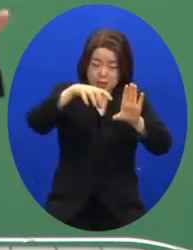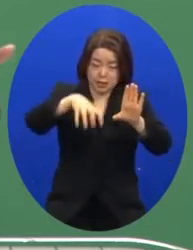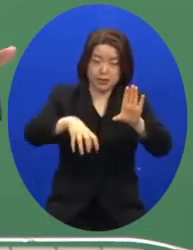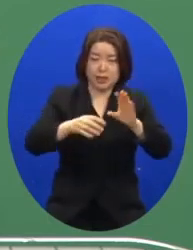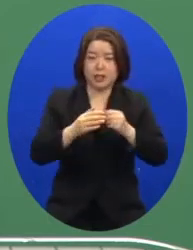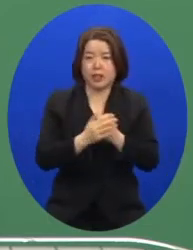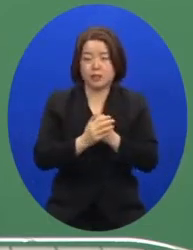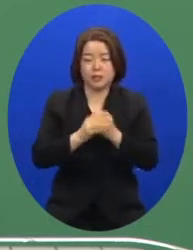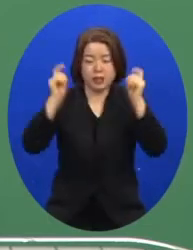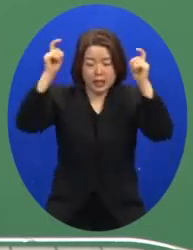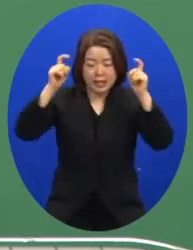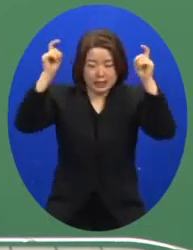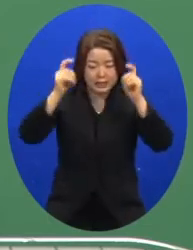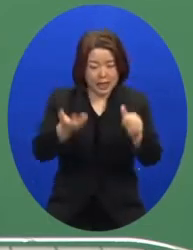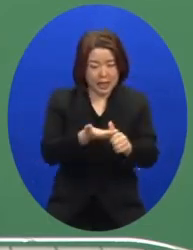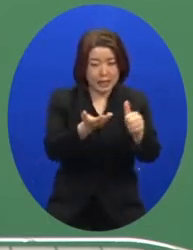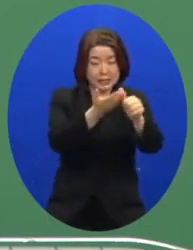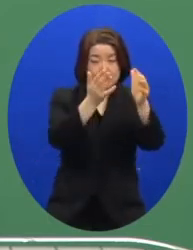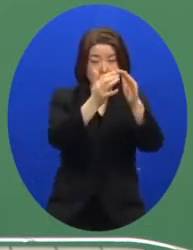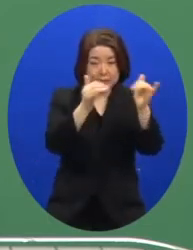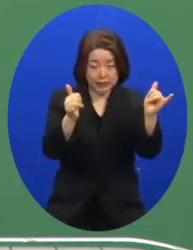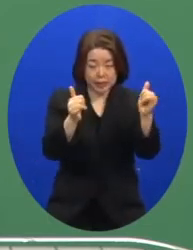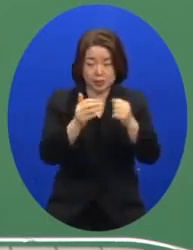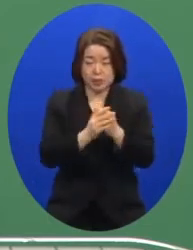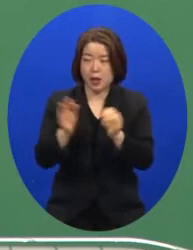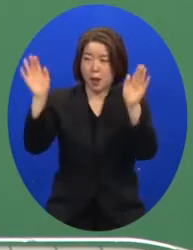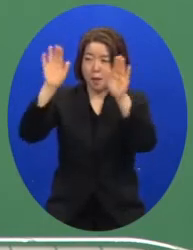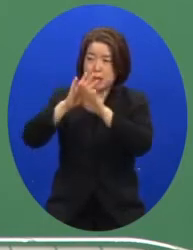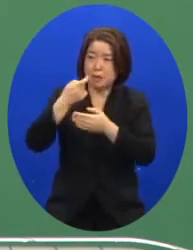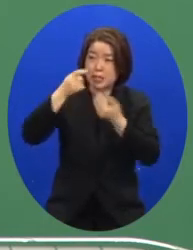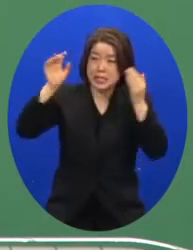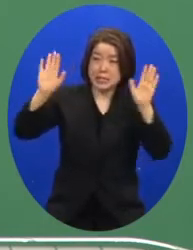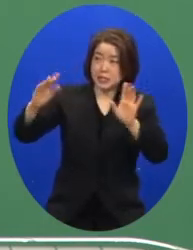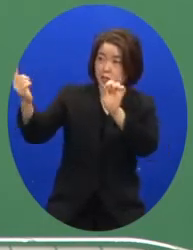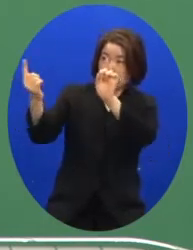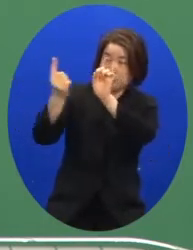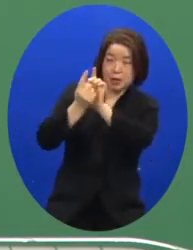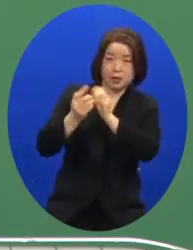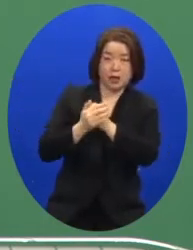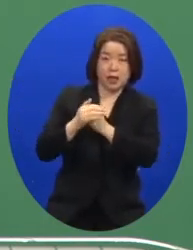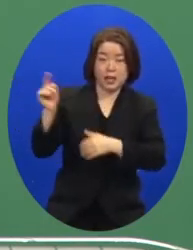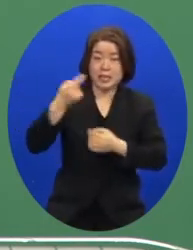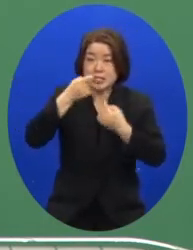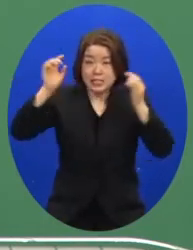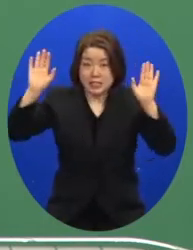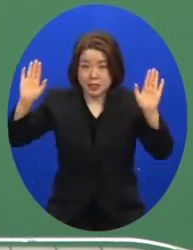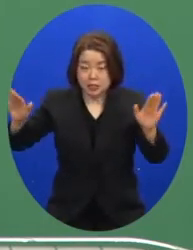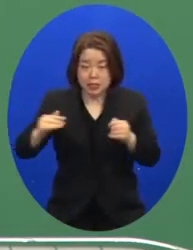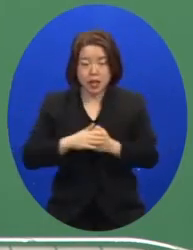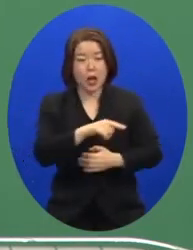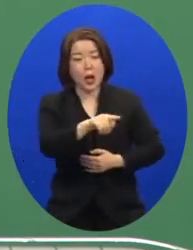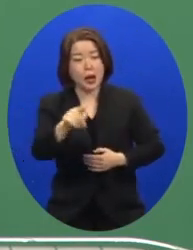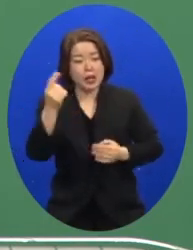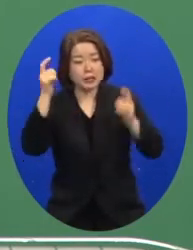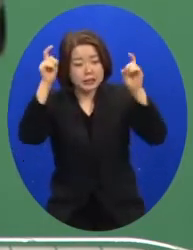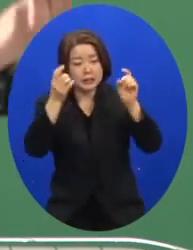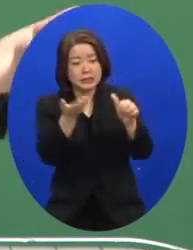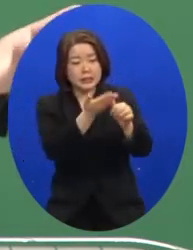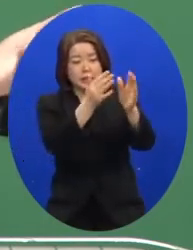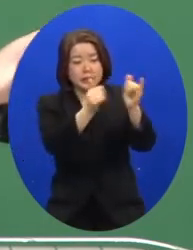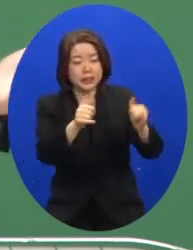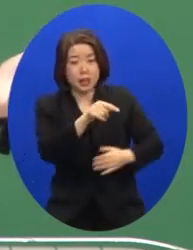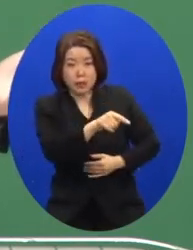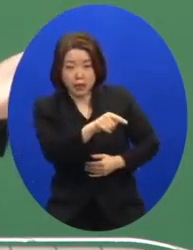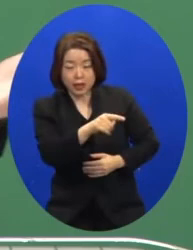목자들이 밤에 천사를 만 탔습니다 그리고 그 천사가 그 목자들에게 온